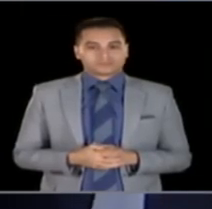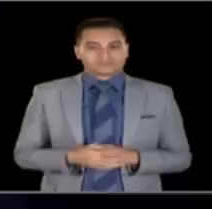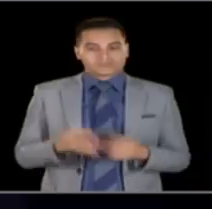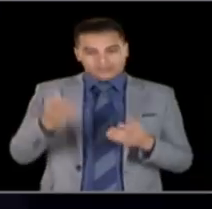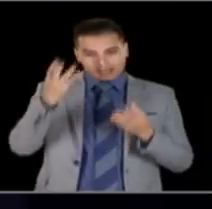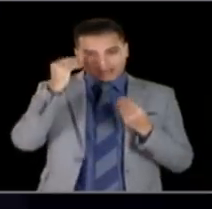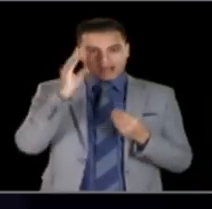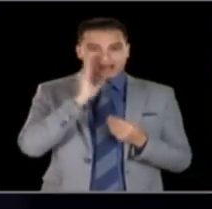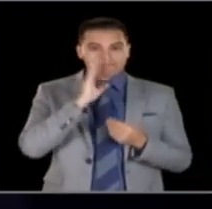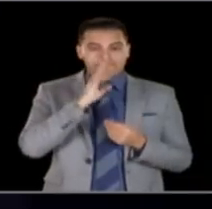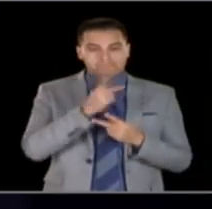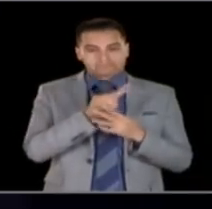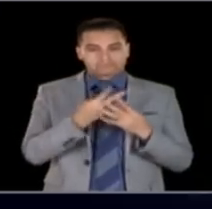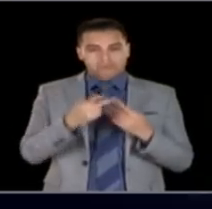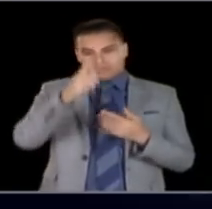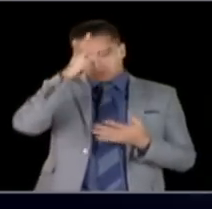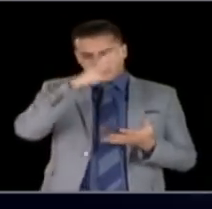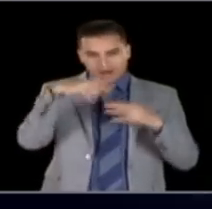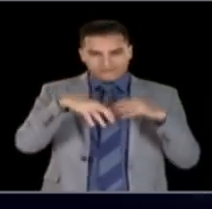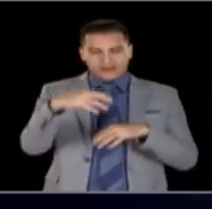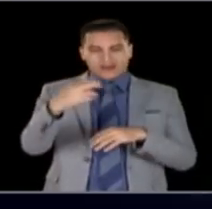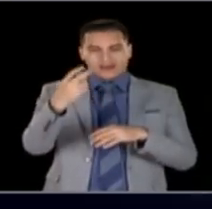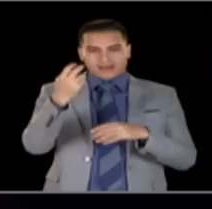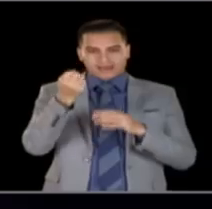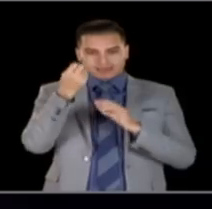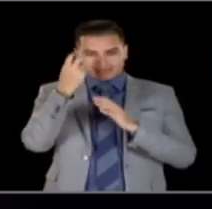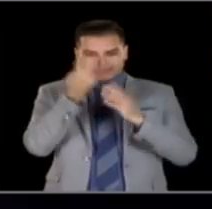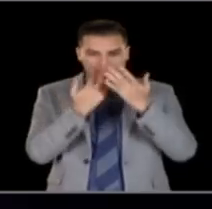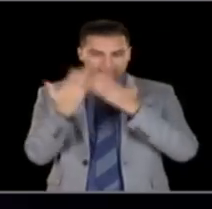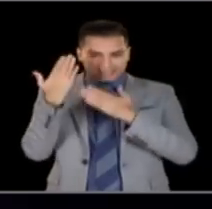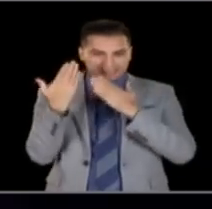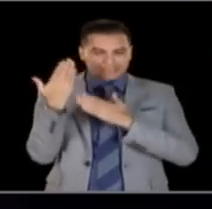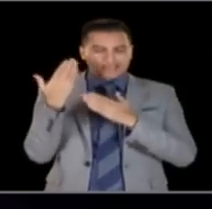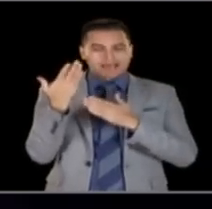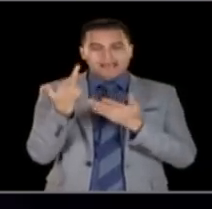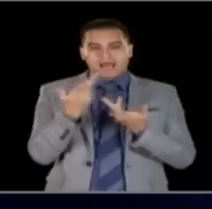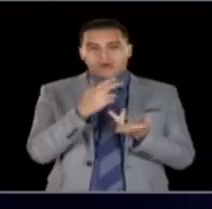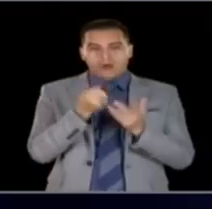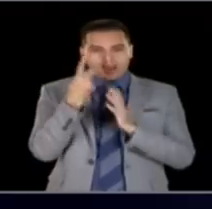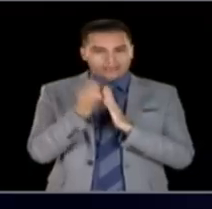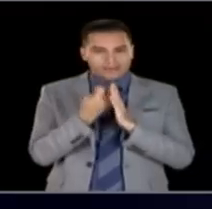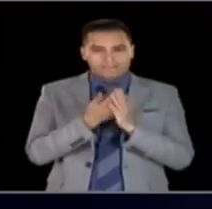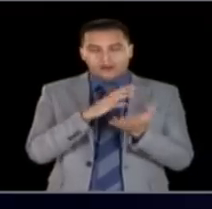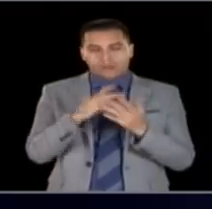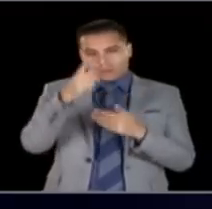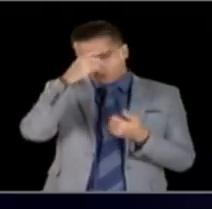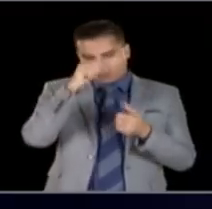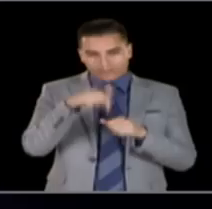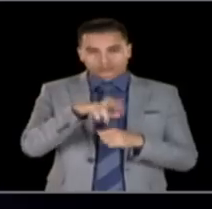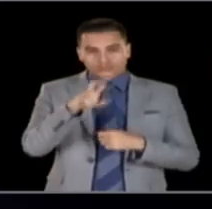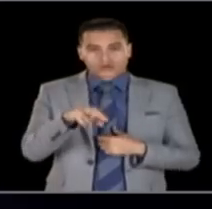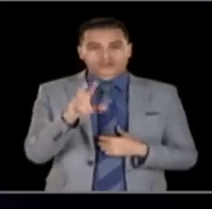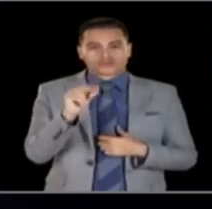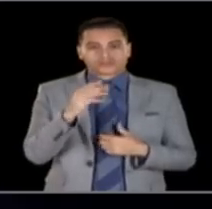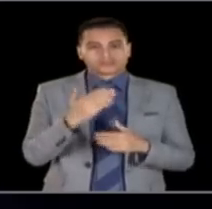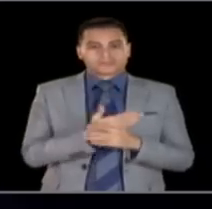علم، جغرافيا، تاريخ، أدب أو علوم. السؤال بعشرين نقطة لأن أنتوا خدتوا جوكر في السؤال